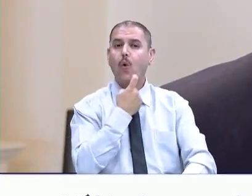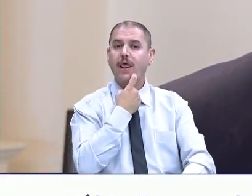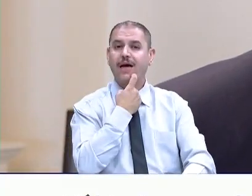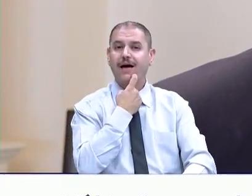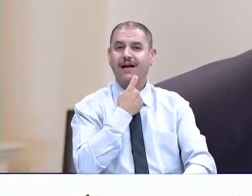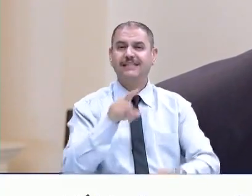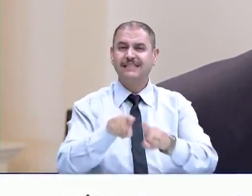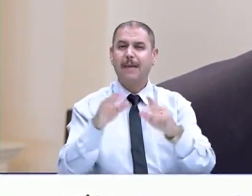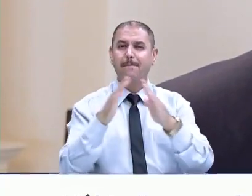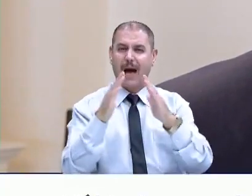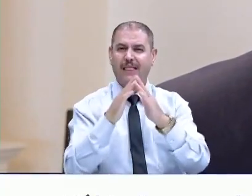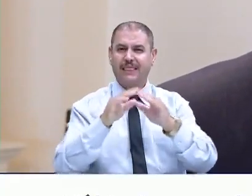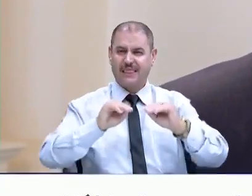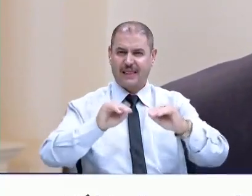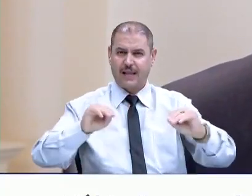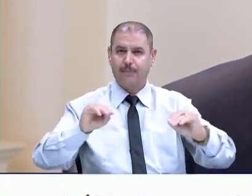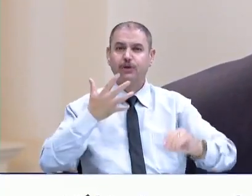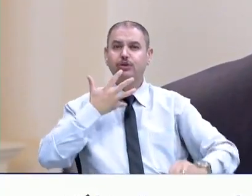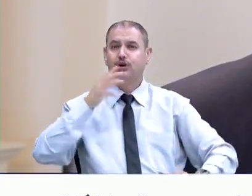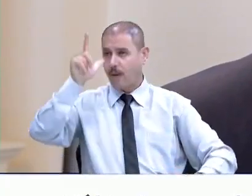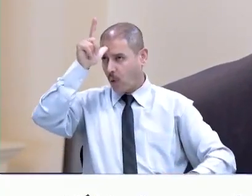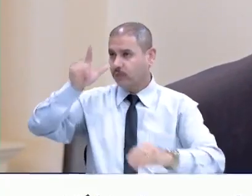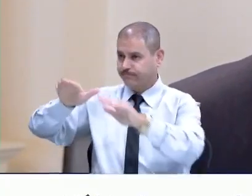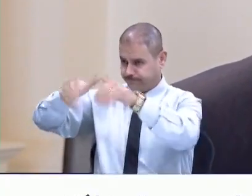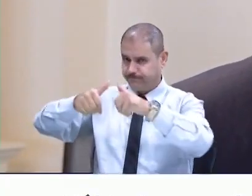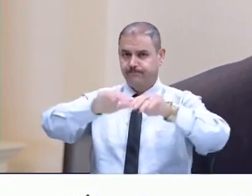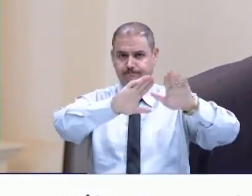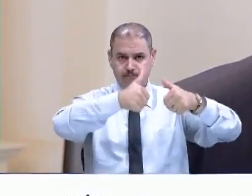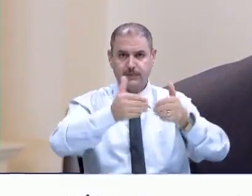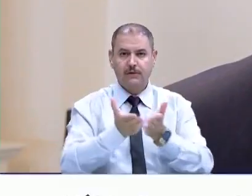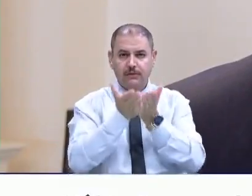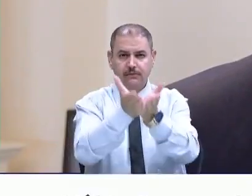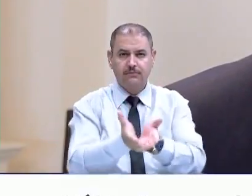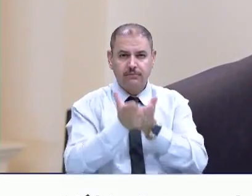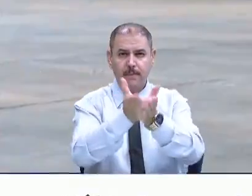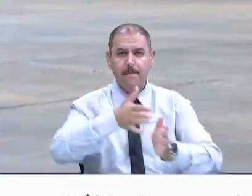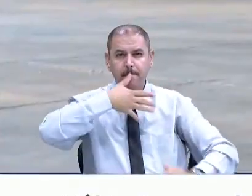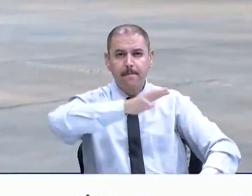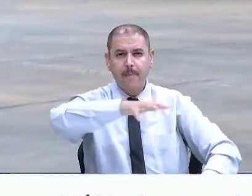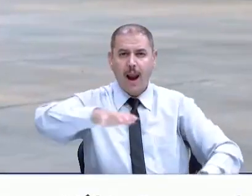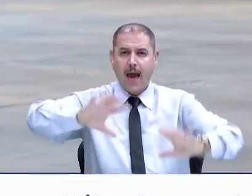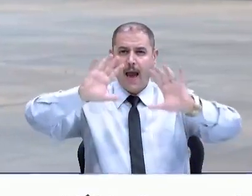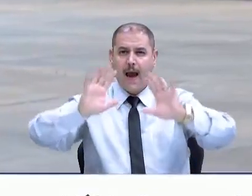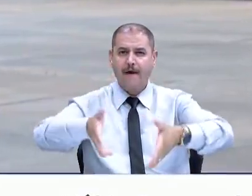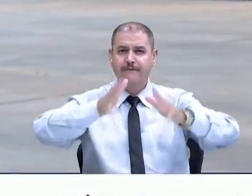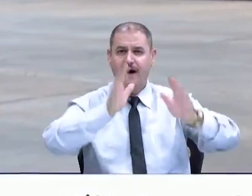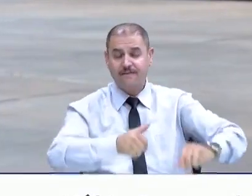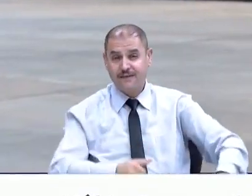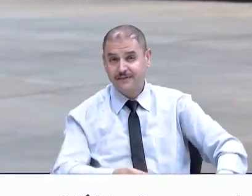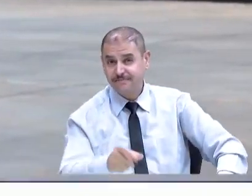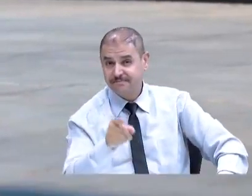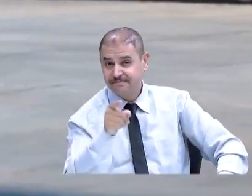الاردني على طبعا اللوجستيات وعلى الشحن البحري وهذا العلم المهم جدا وتعد شركه اي بي ام